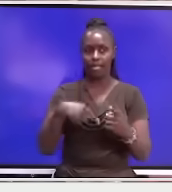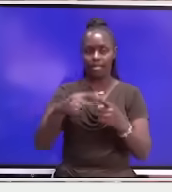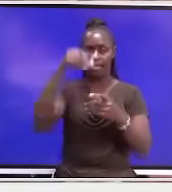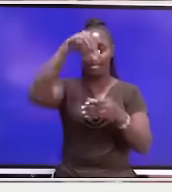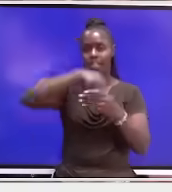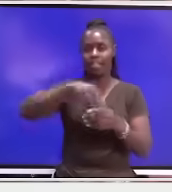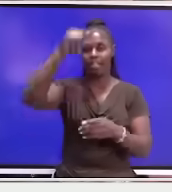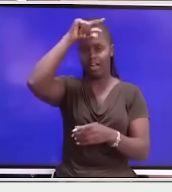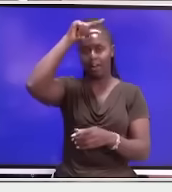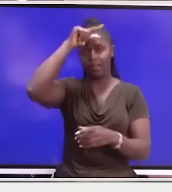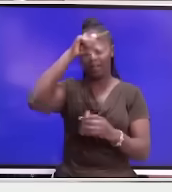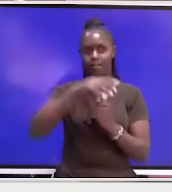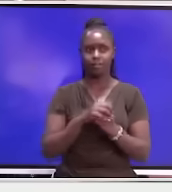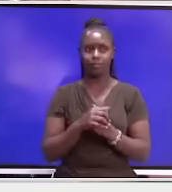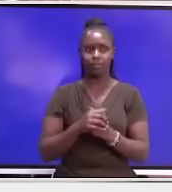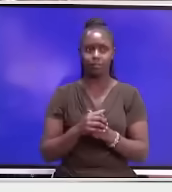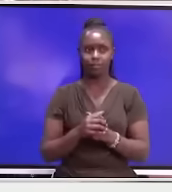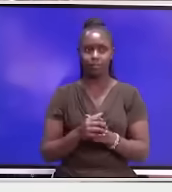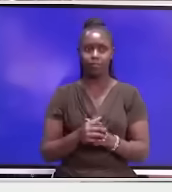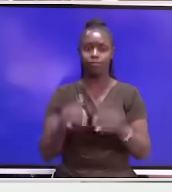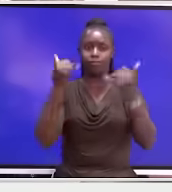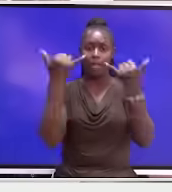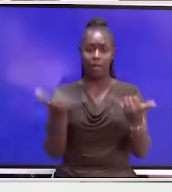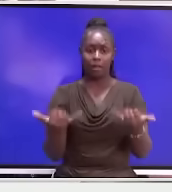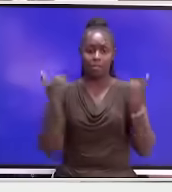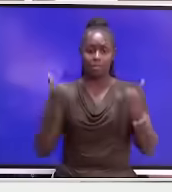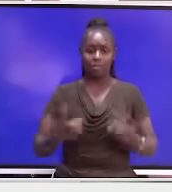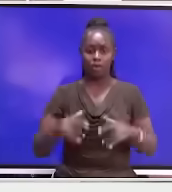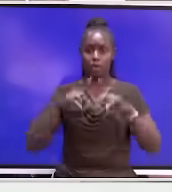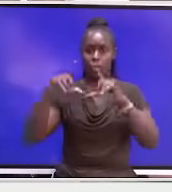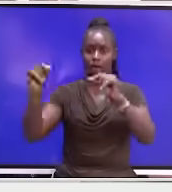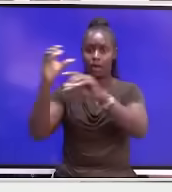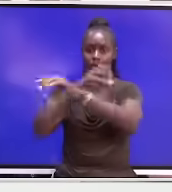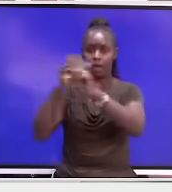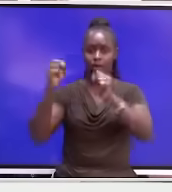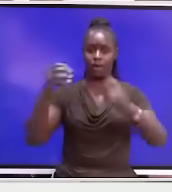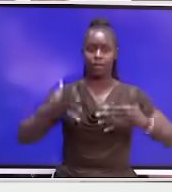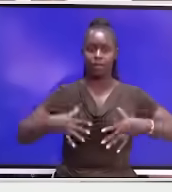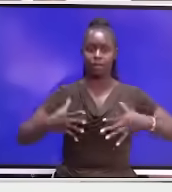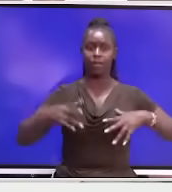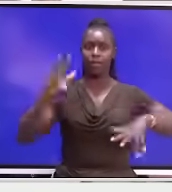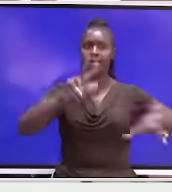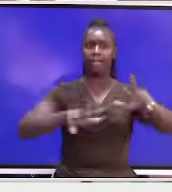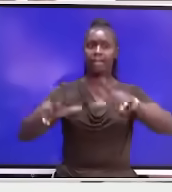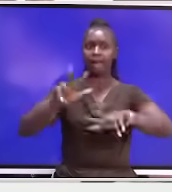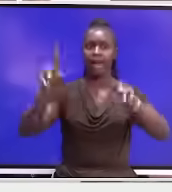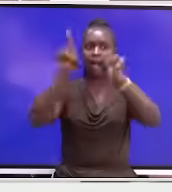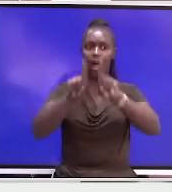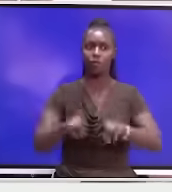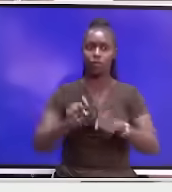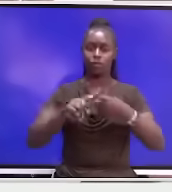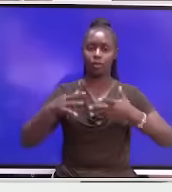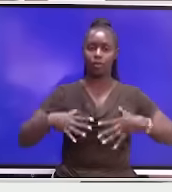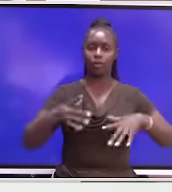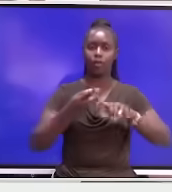ndani na hii ni serikali yetu. Mimi nataka kukuambia mheshimiwa rais, watu wa Kirinyaga na watu wa hapa